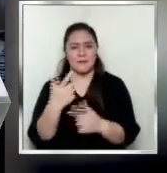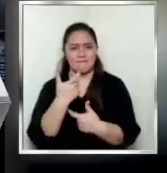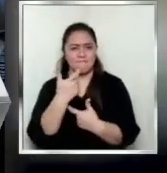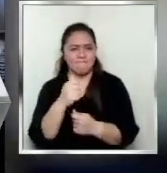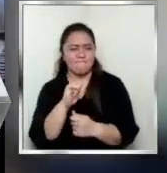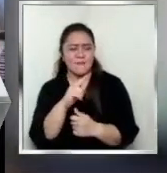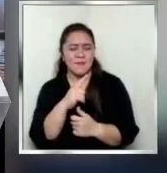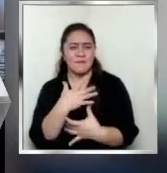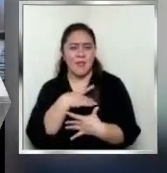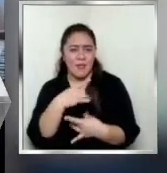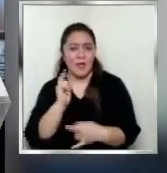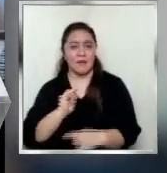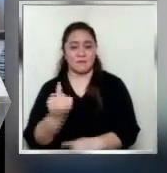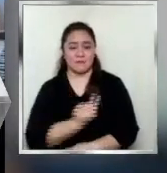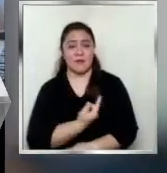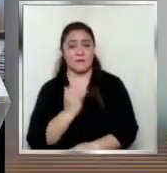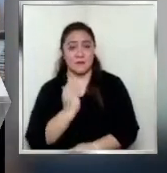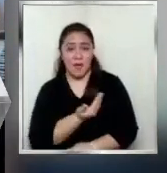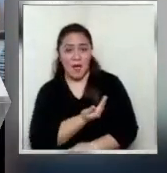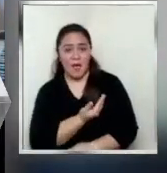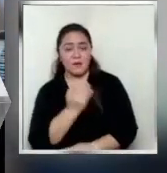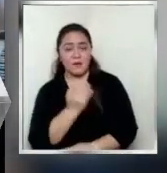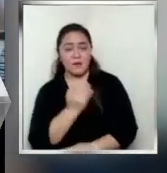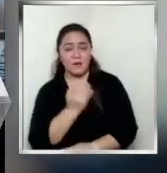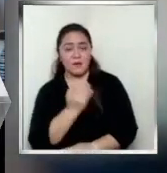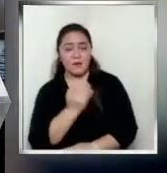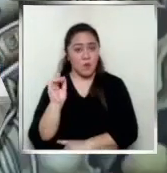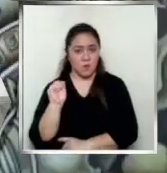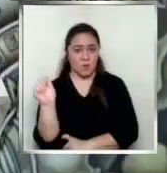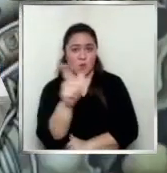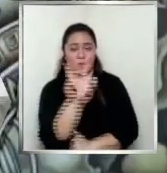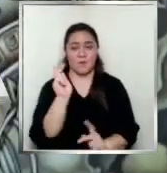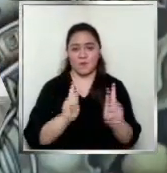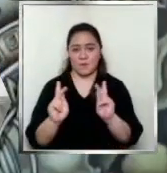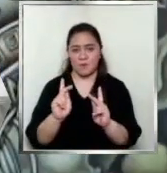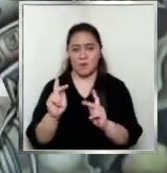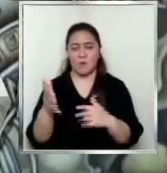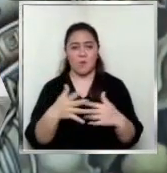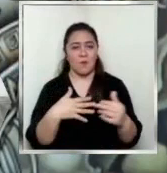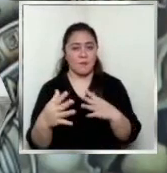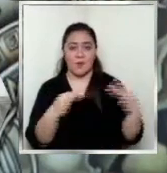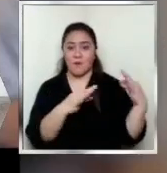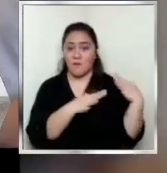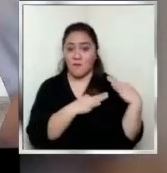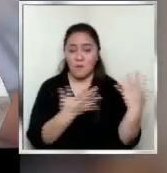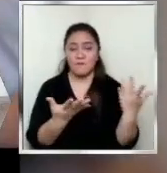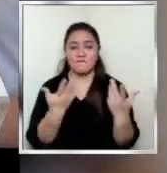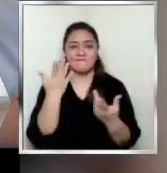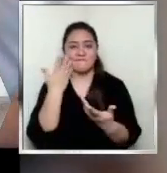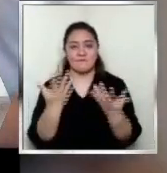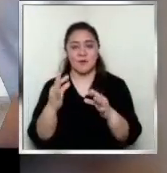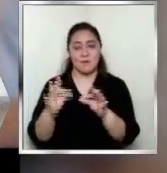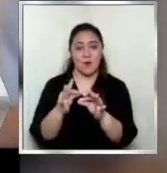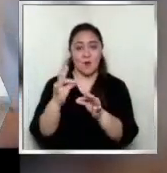unique particular way that we are. So even your faults, and baka mamaya baka magbago yung spirituality natin.